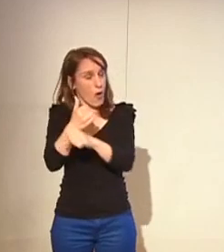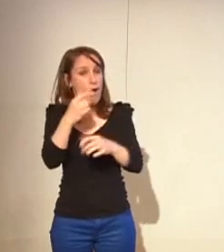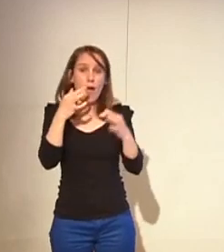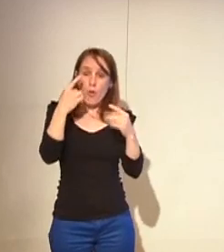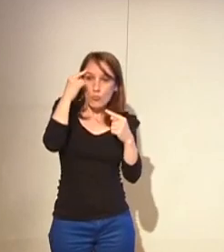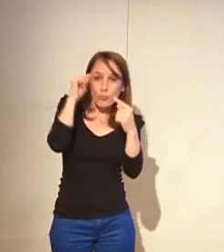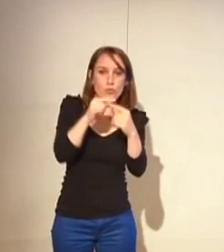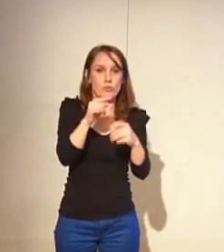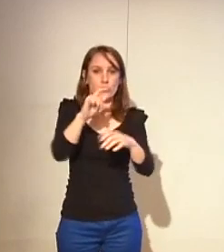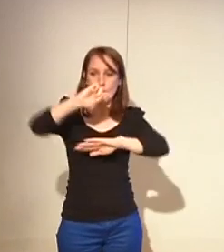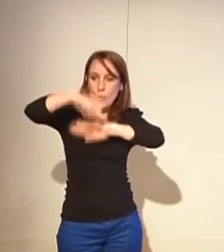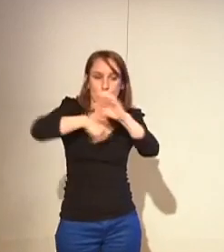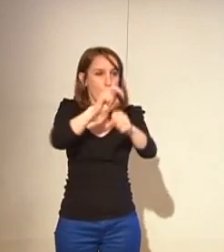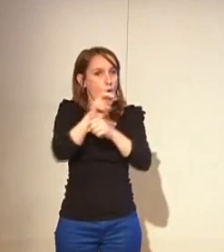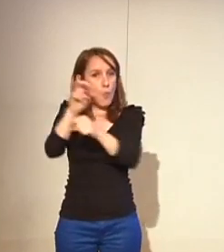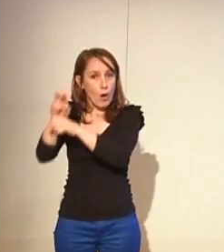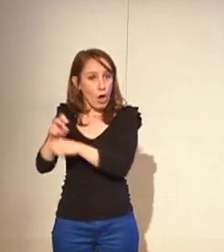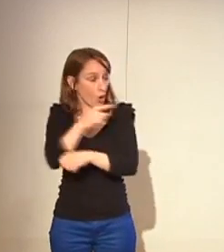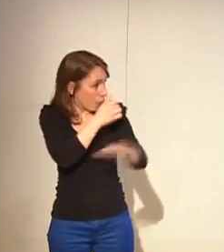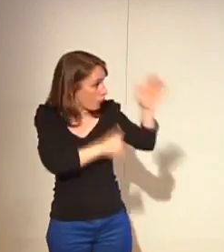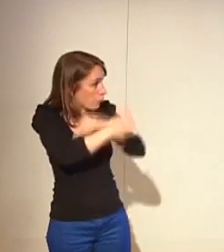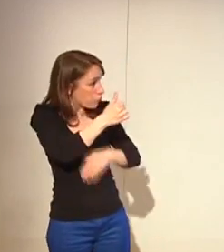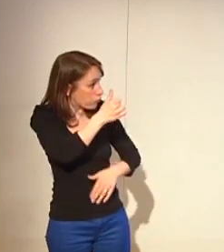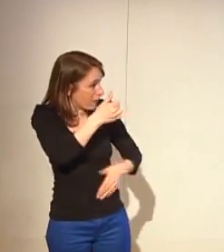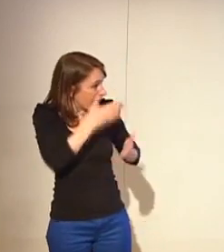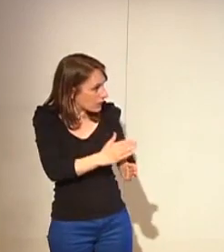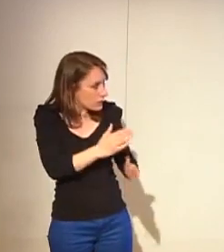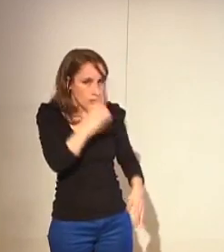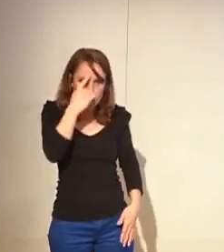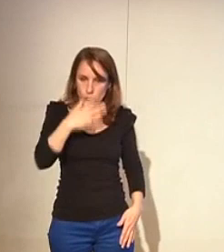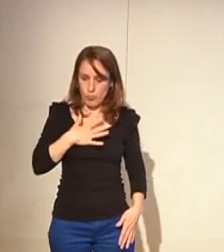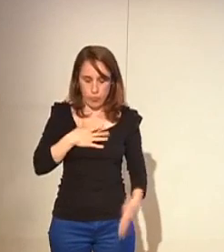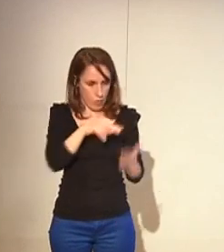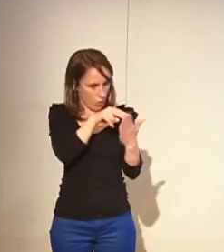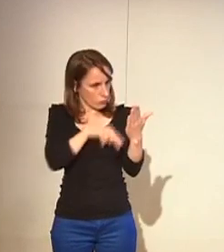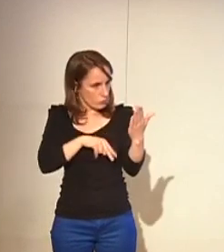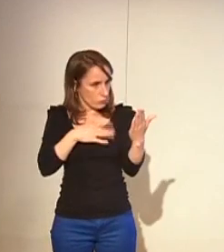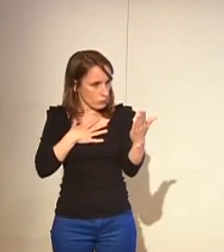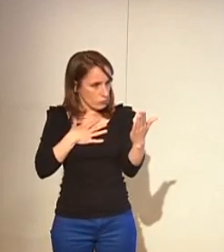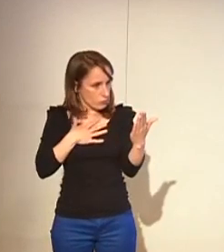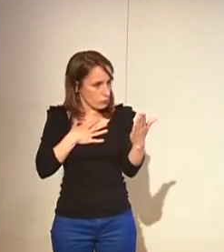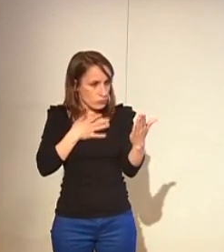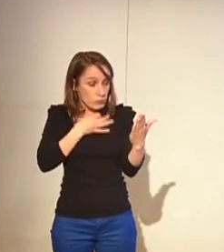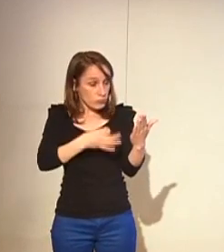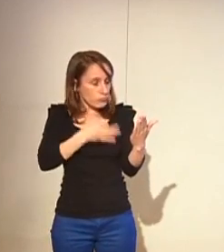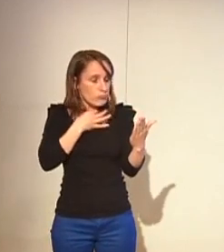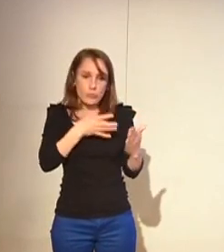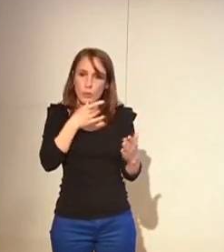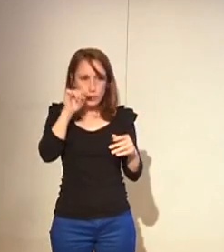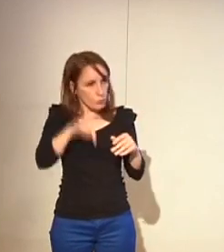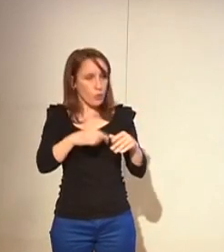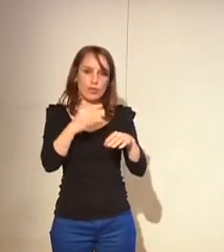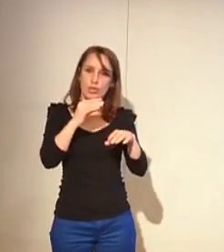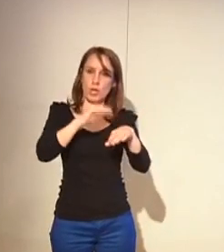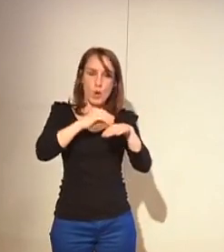cetera plus les problèmes de taux de change de couverture de risque moi ces choses-là me paraissent de toute évidence relev de la décision collégiale du